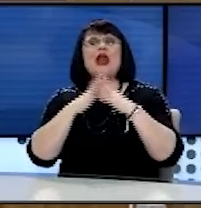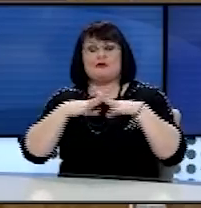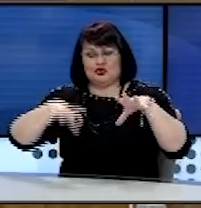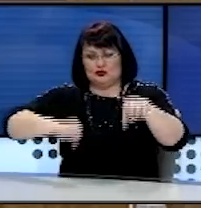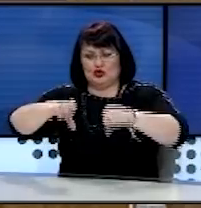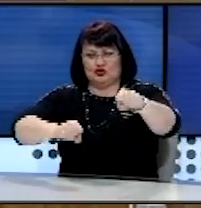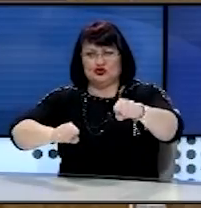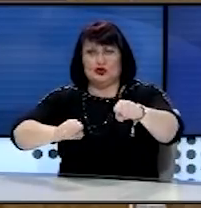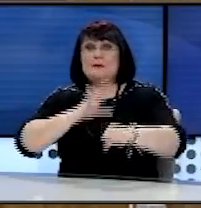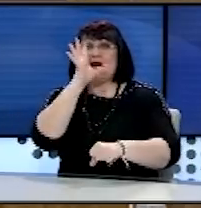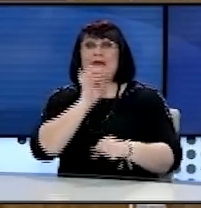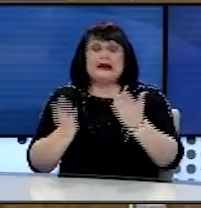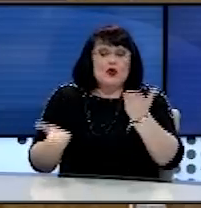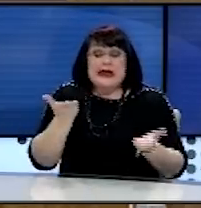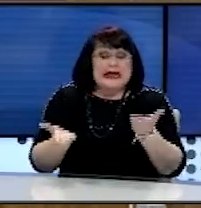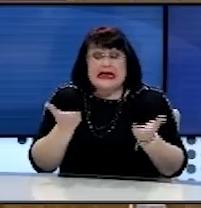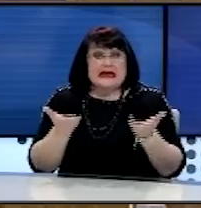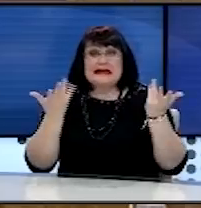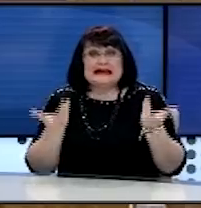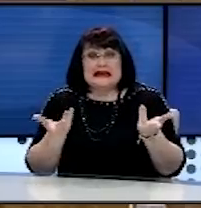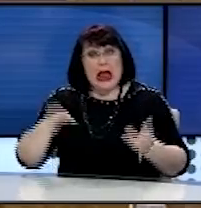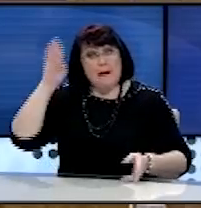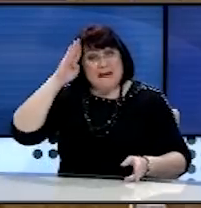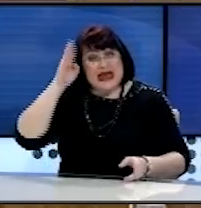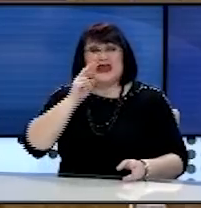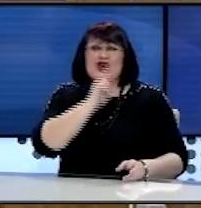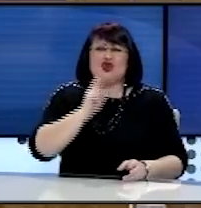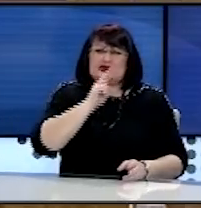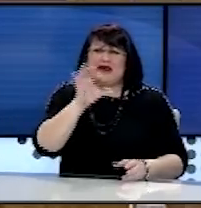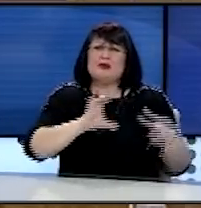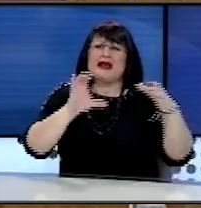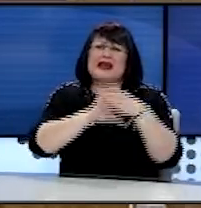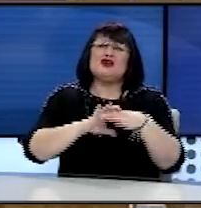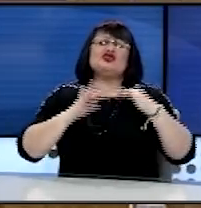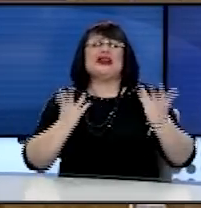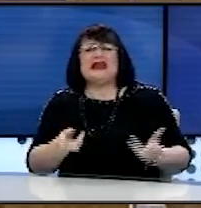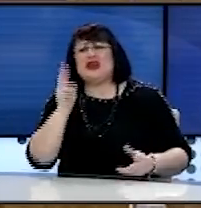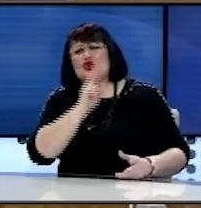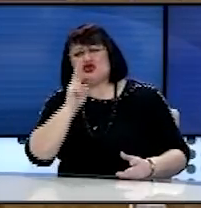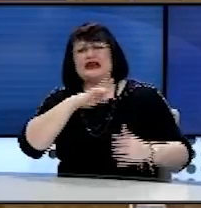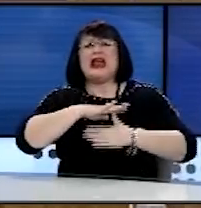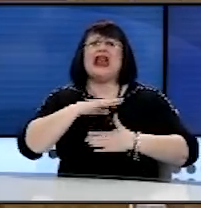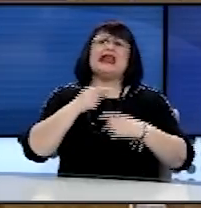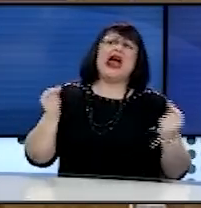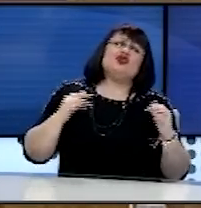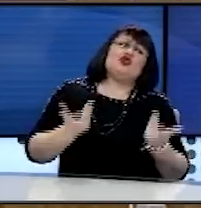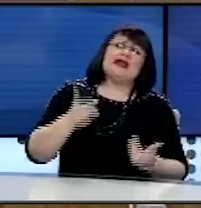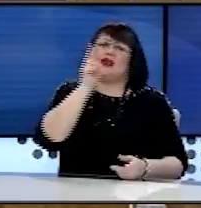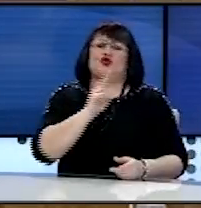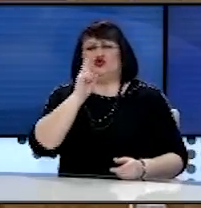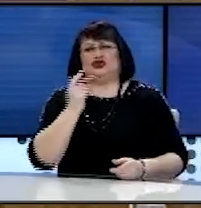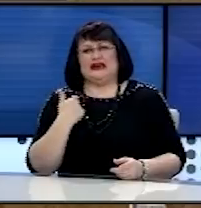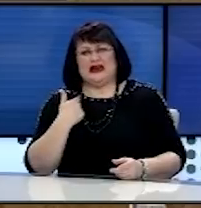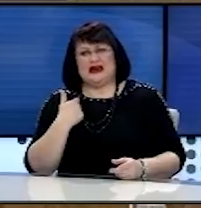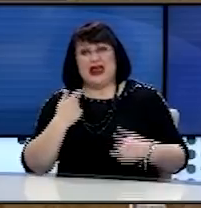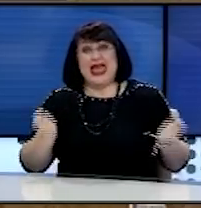Το πραγματικό δίλημα σήμερα δεν είναι ΗΠΑ ή Ρωσία, Ευρωπαϊκή Ένωση ή Ρωσία, ΝΑΤΟ ή Ρωσία. Η